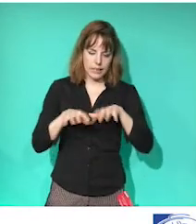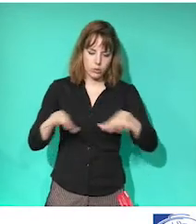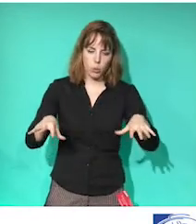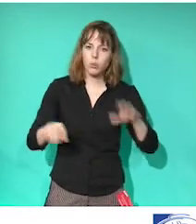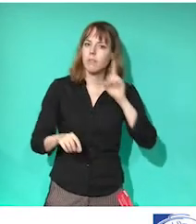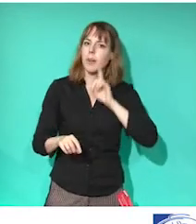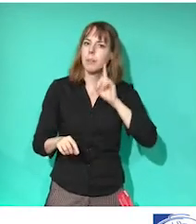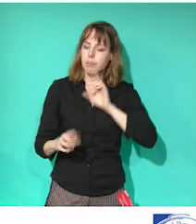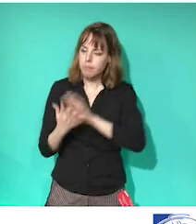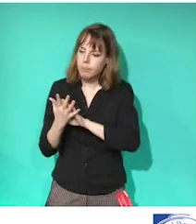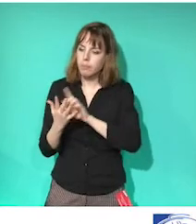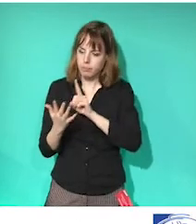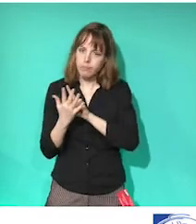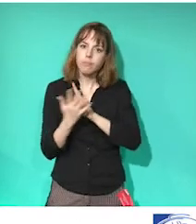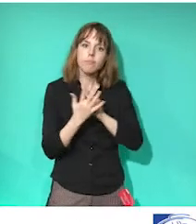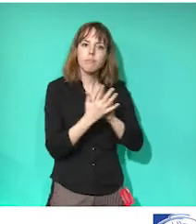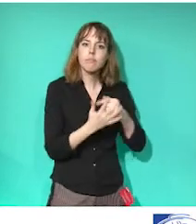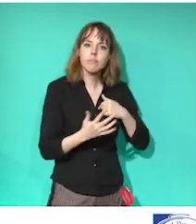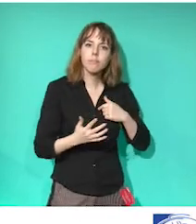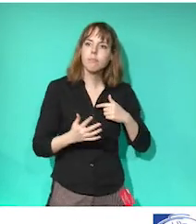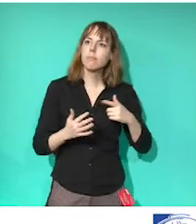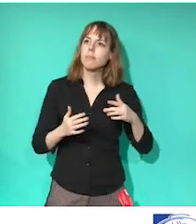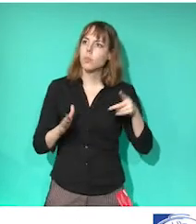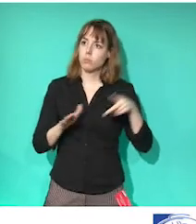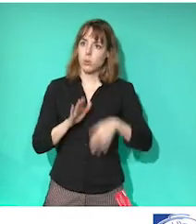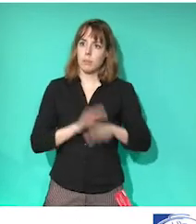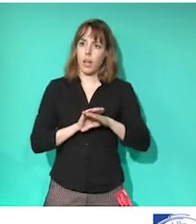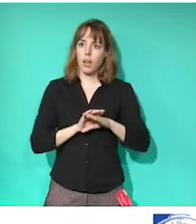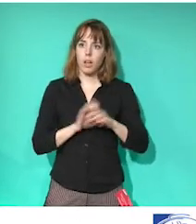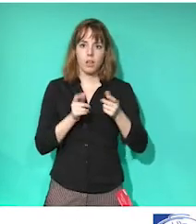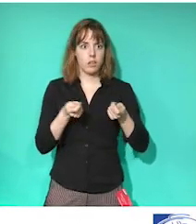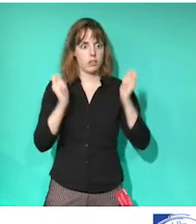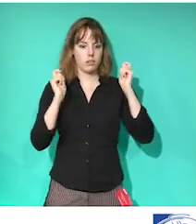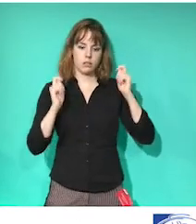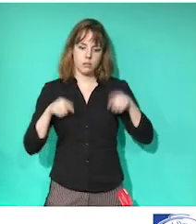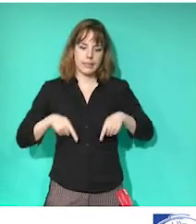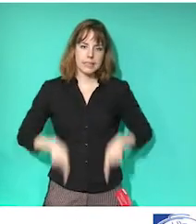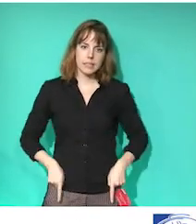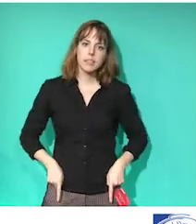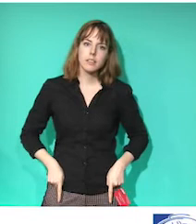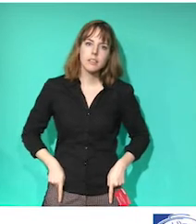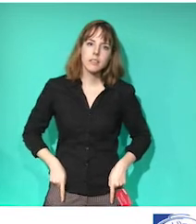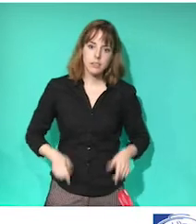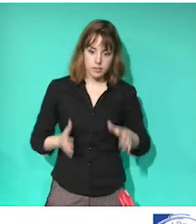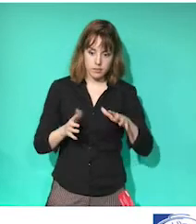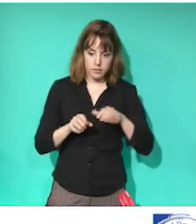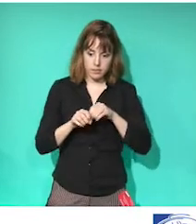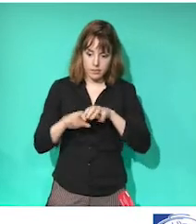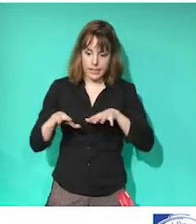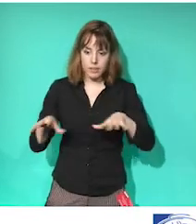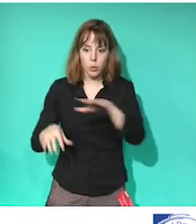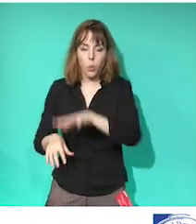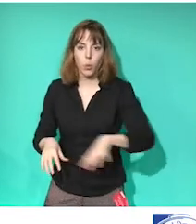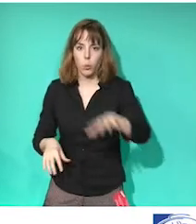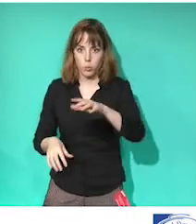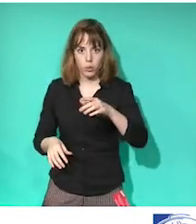que j'ai rencontrés dans les premiers mois de ma fonction, tous ces réseaux de femmes étaient d'abord avaient besoin